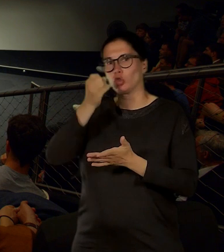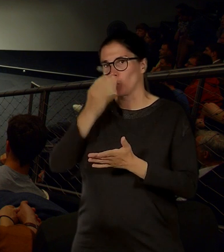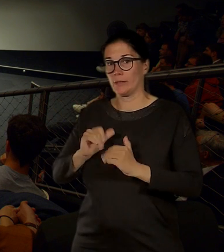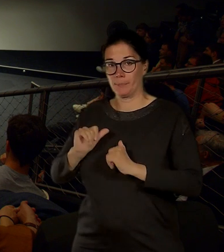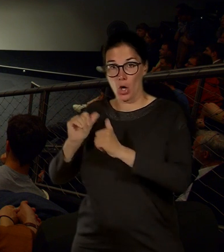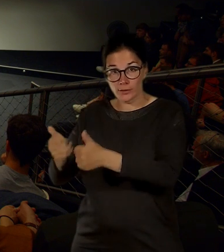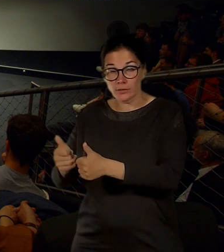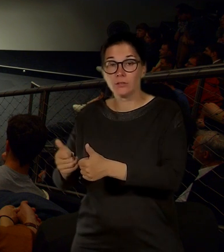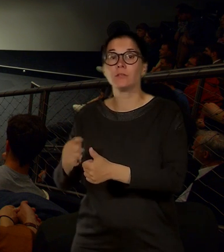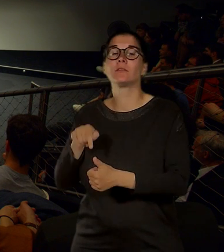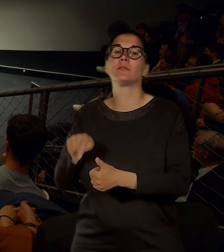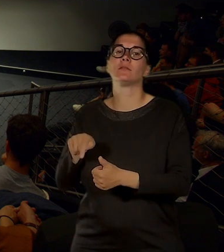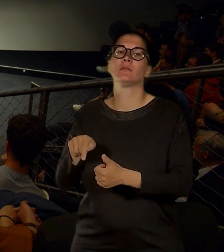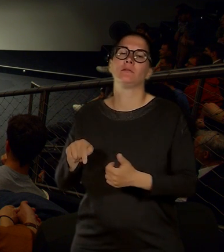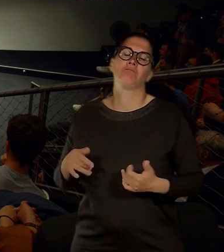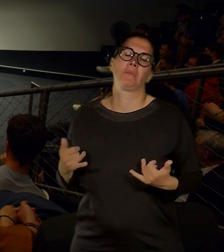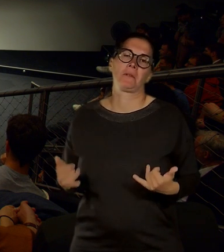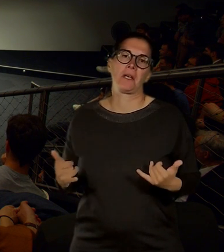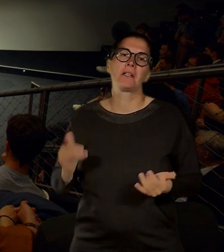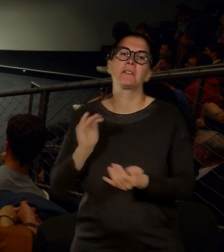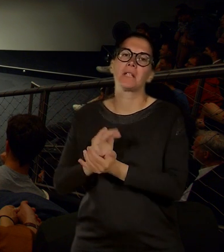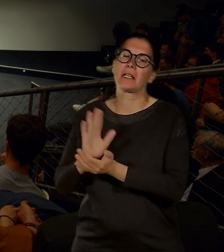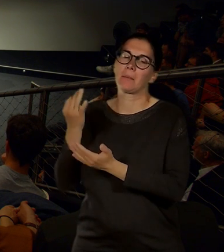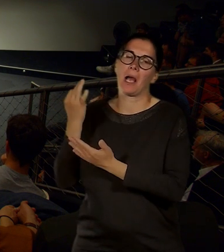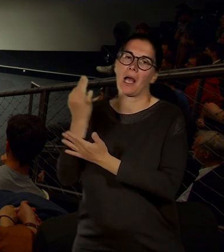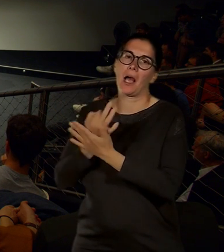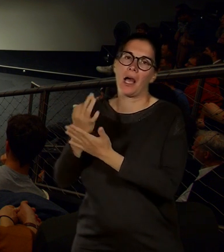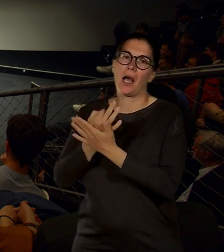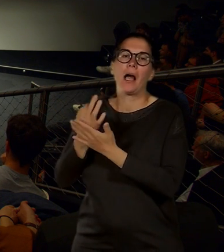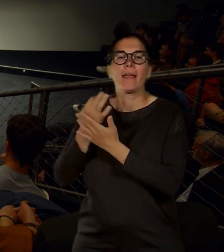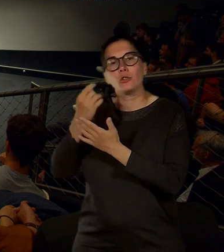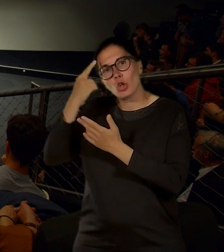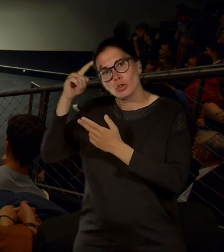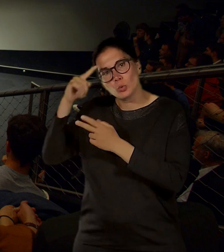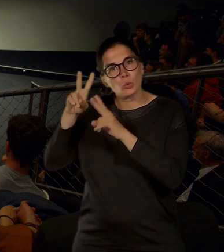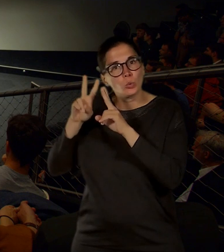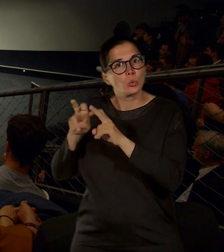tak tam teď IPR kreslí nějakou kompletní studii, jak vlastně pojmout